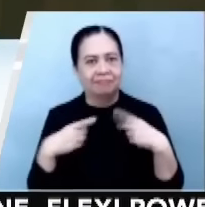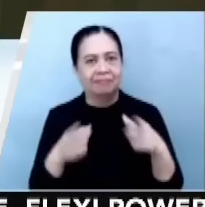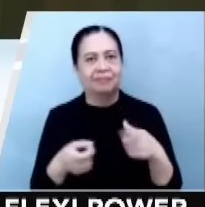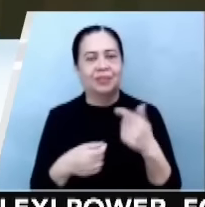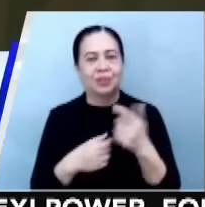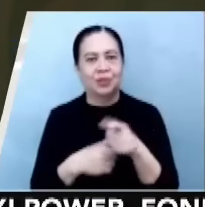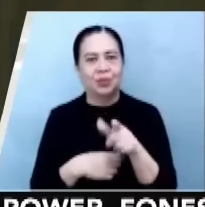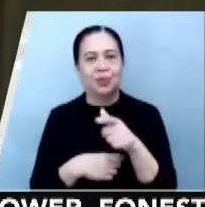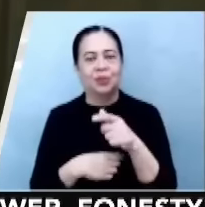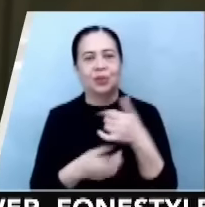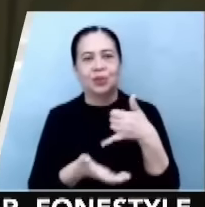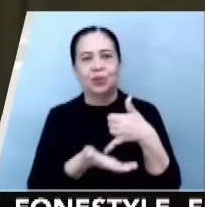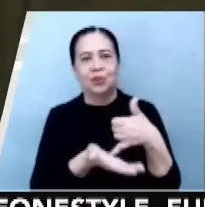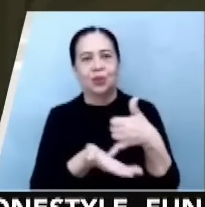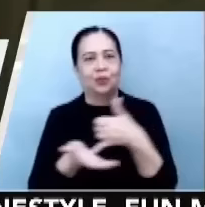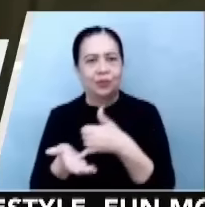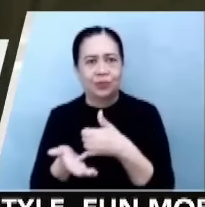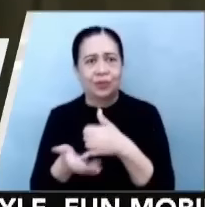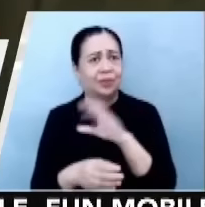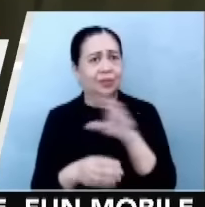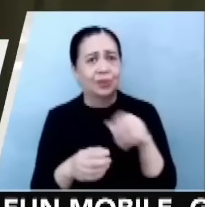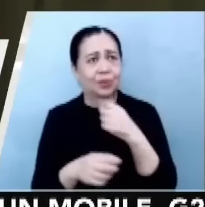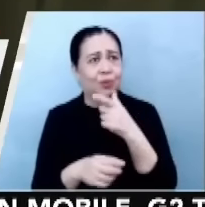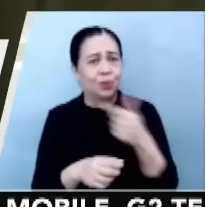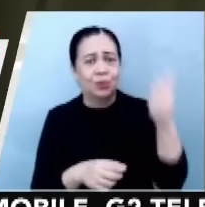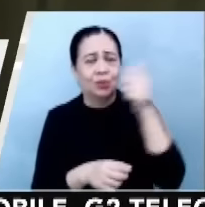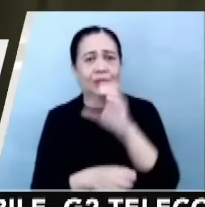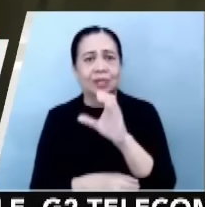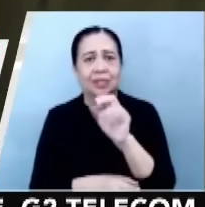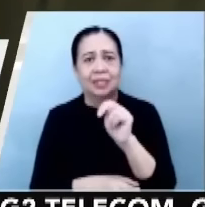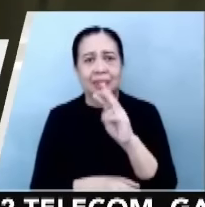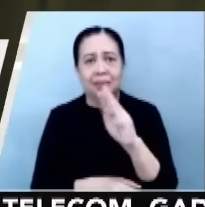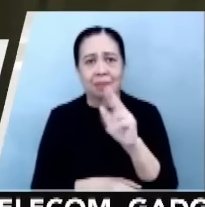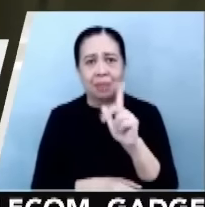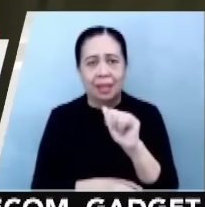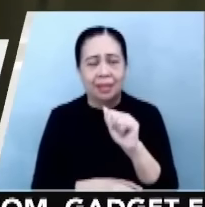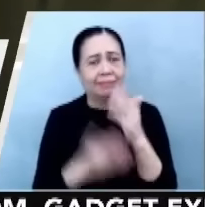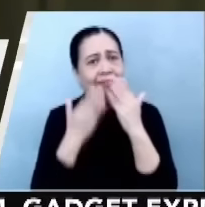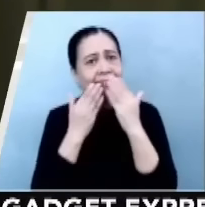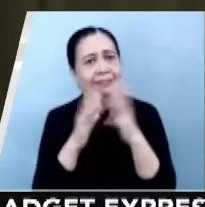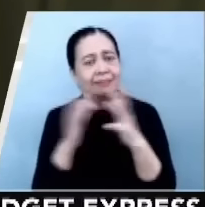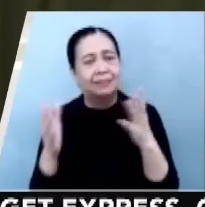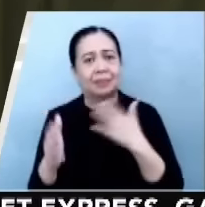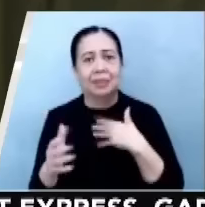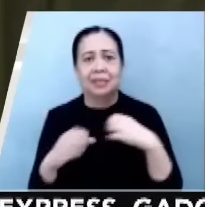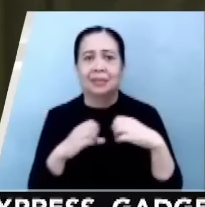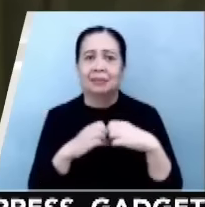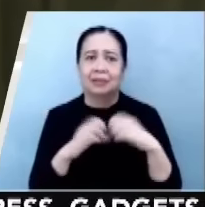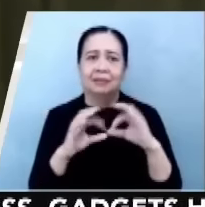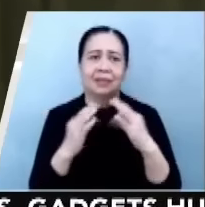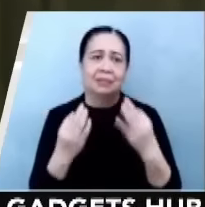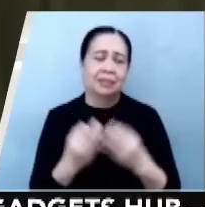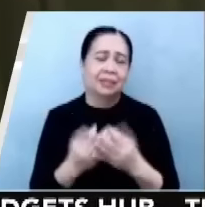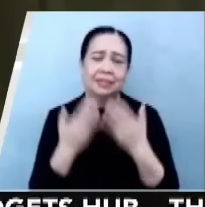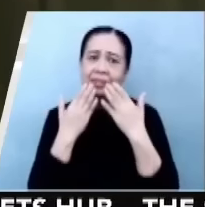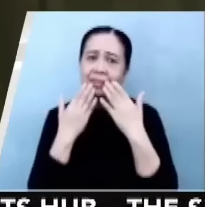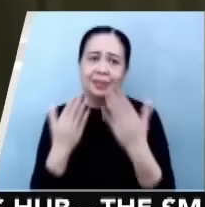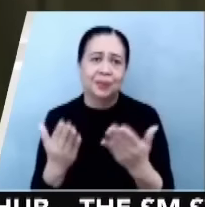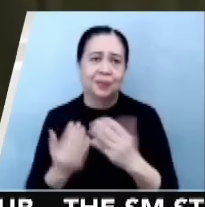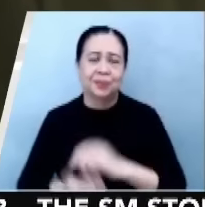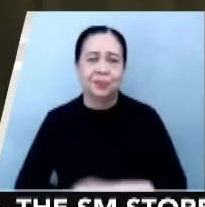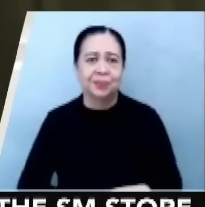lahat po ng bumubuo ng Cinemalaya, marami pong salamat sa inyo. To my GMA family, thank you.